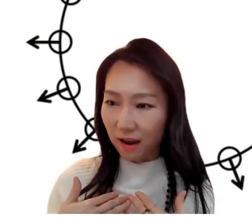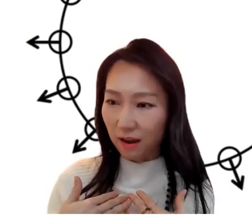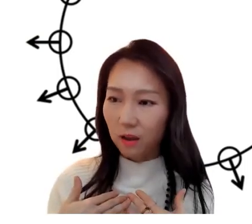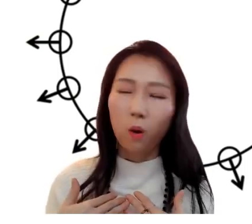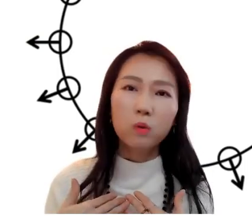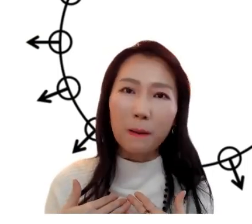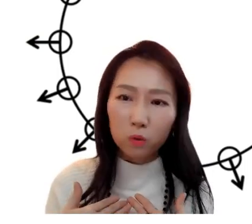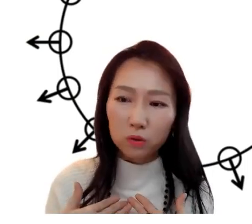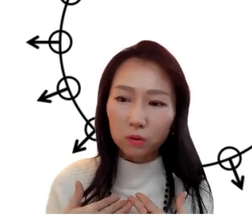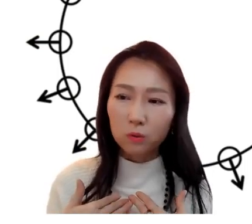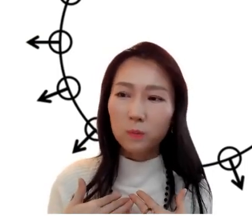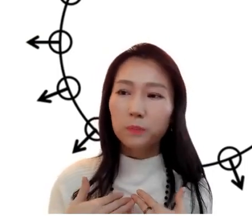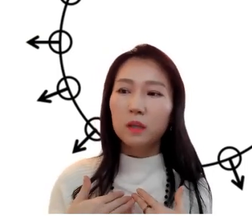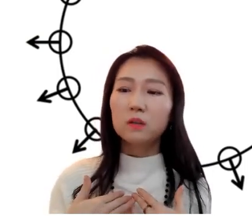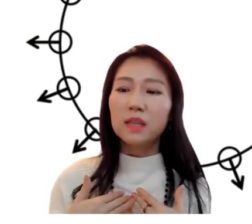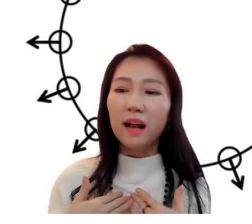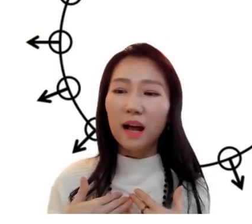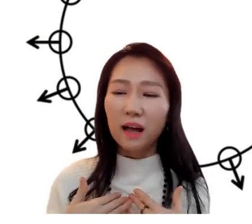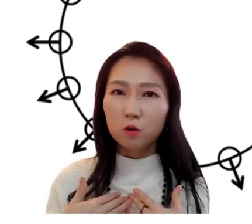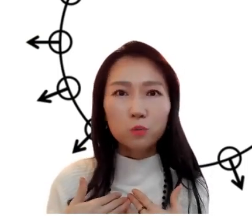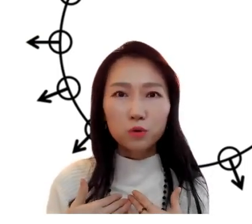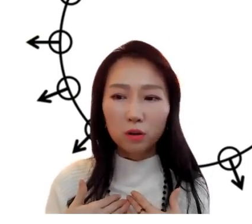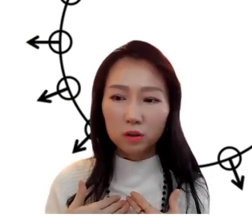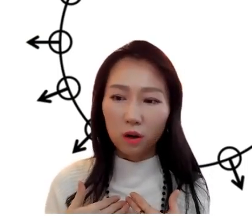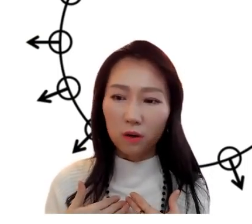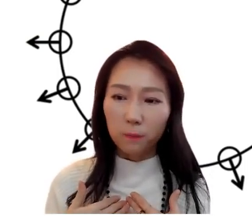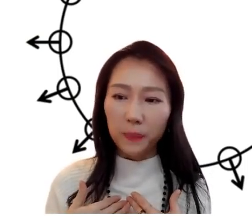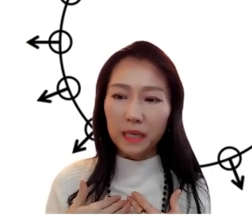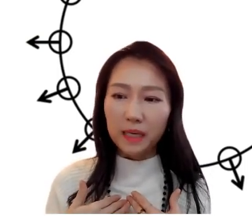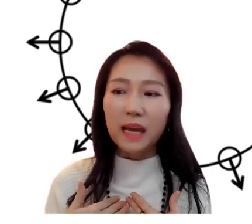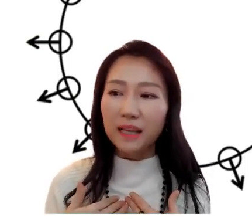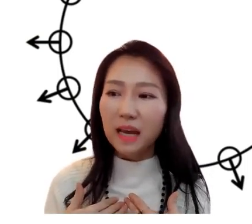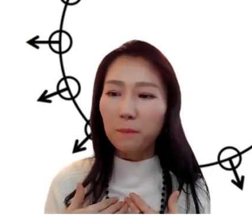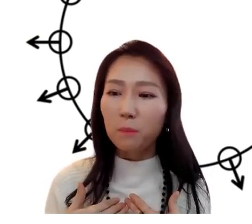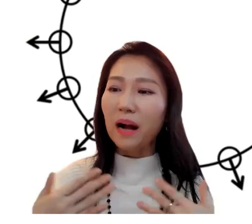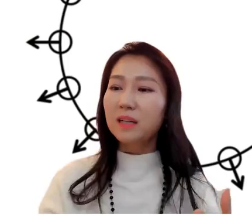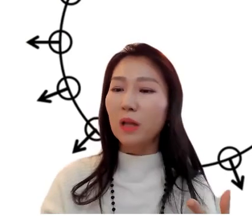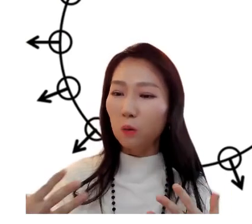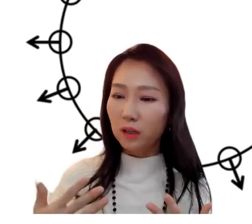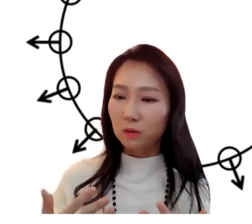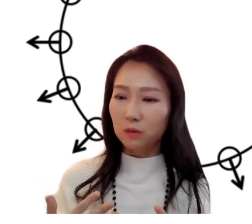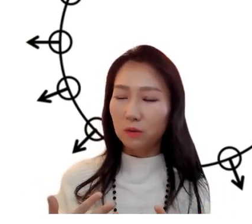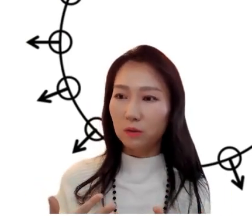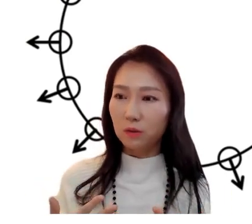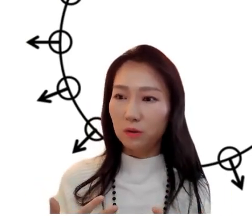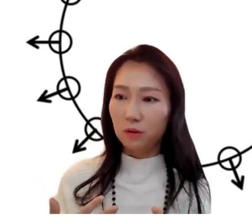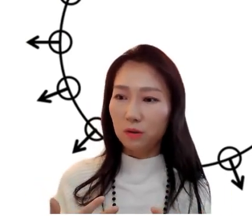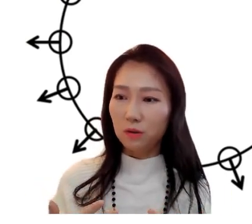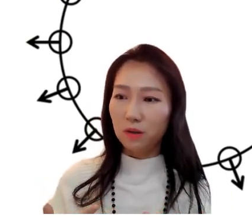아니야. 너무 반복적이고 이것은 내가 꿈꾸던 그런 일이 아니야 하면 박차고 나온다는